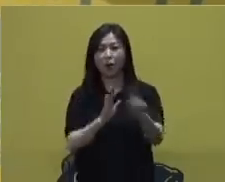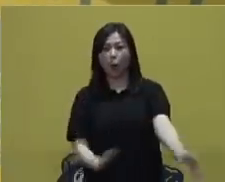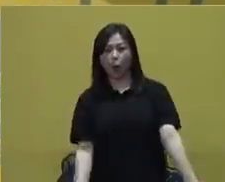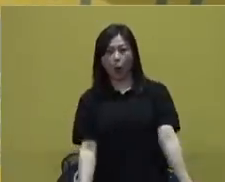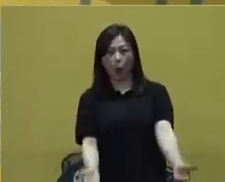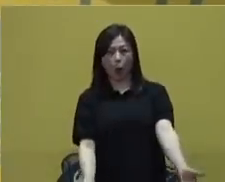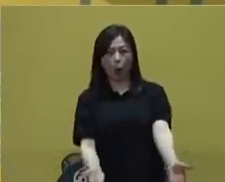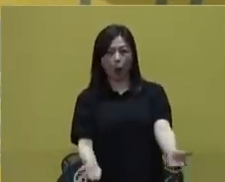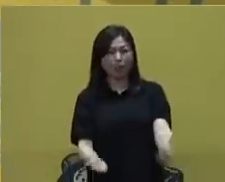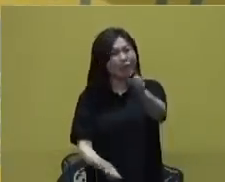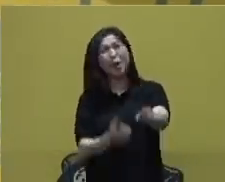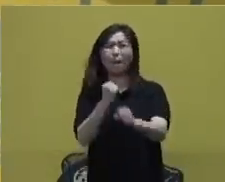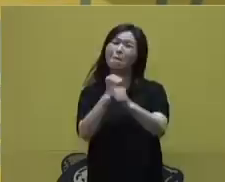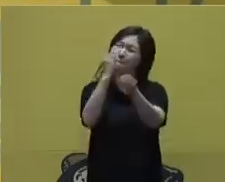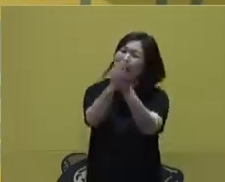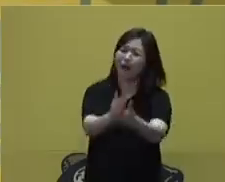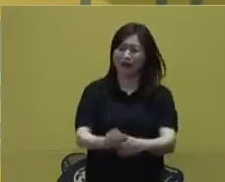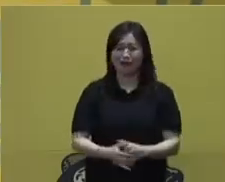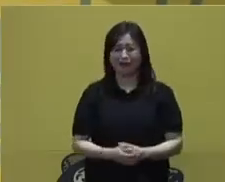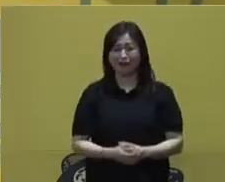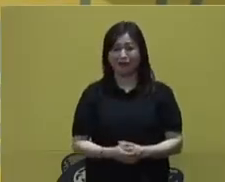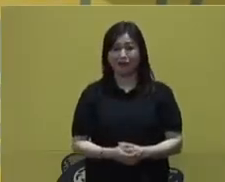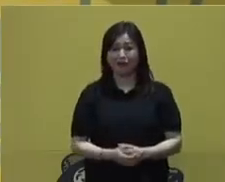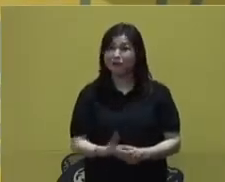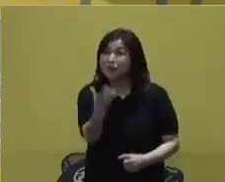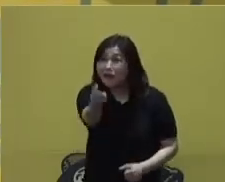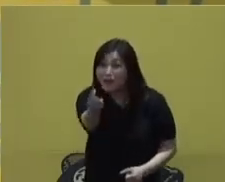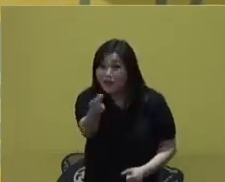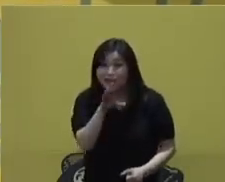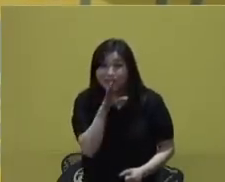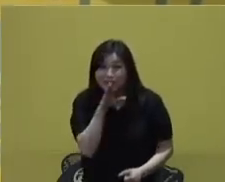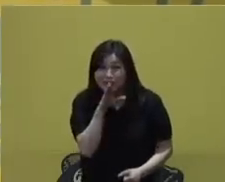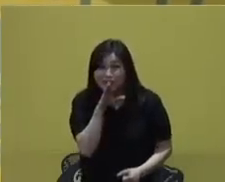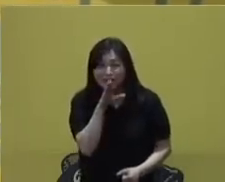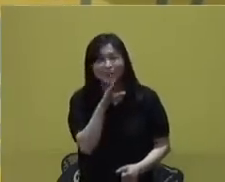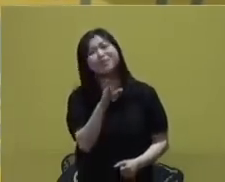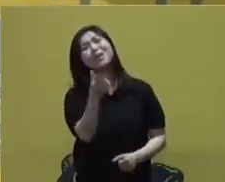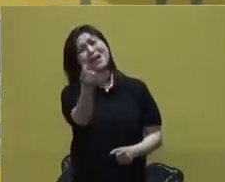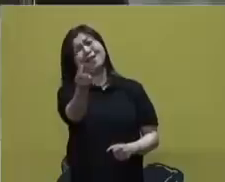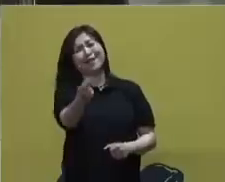말아야죠. 예. 그렇잖아요? 맞습니다. 안 그래요?